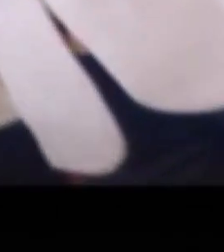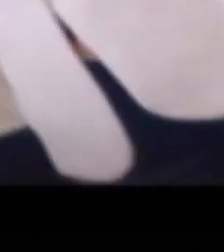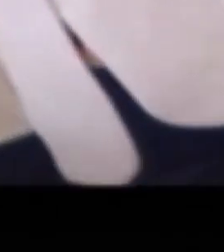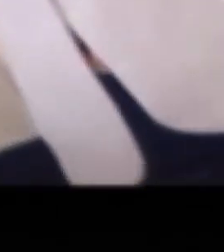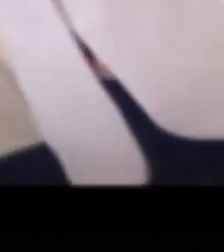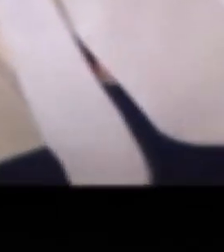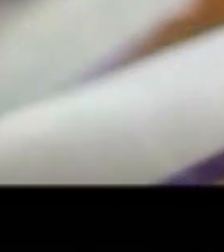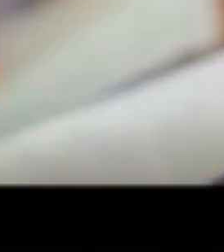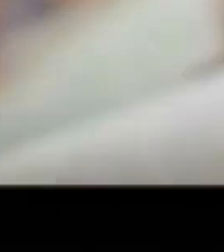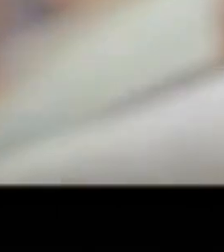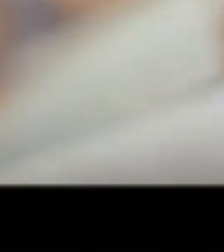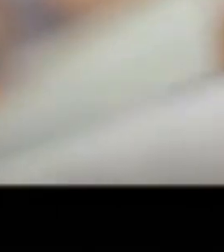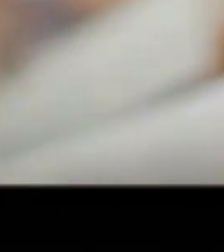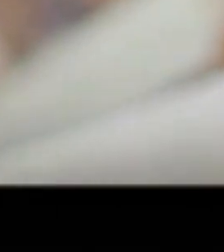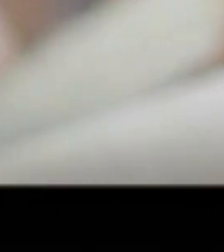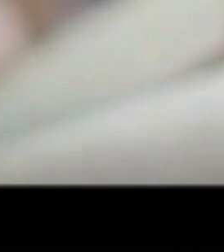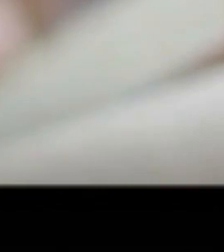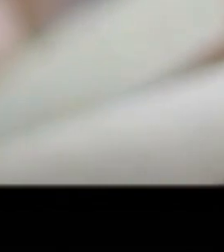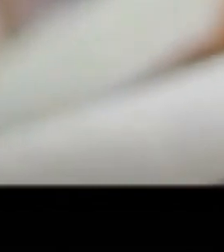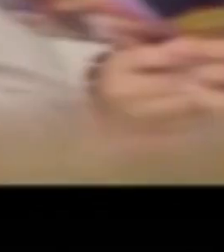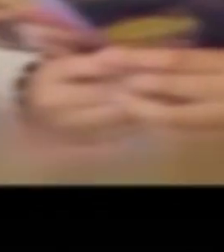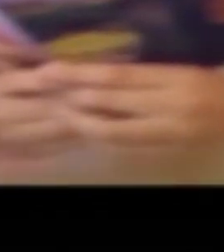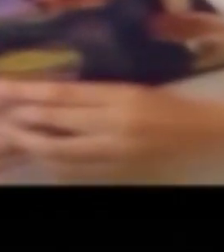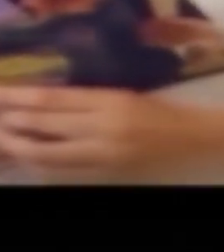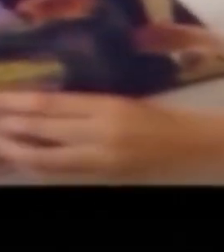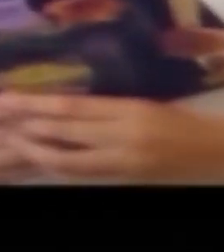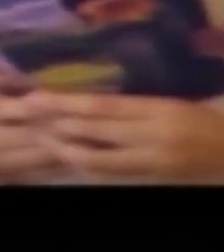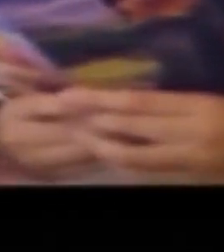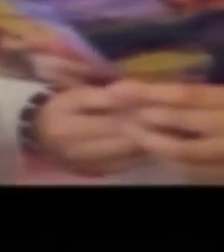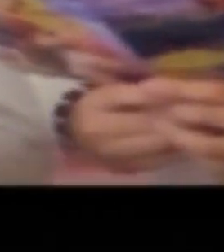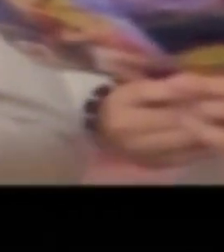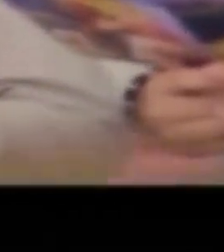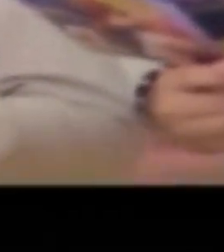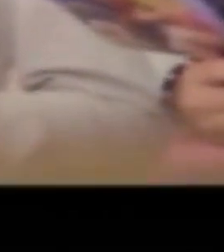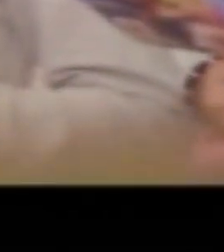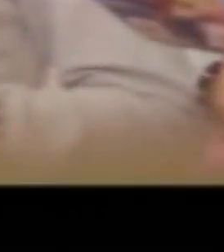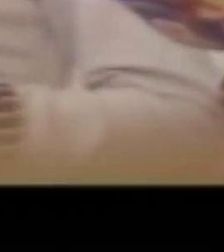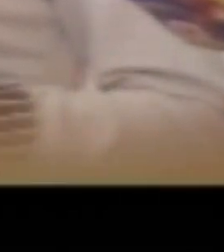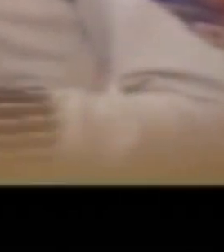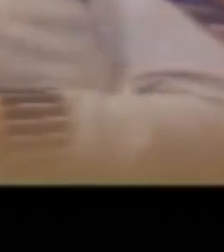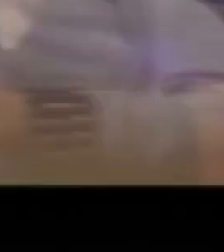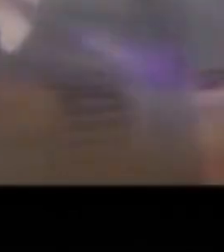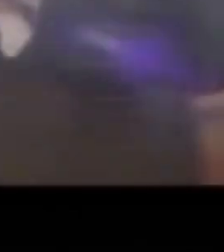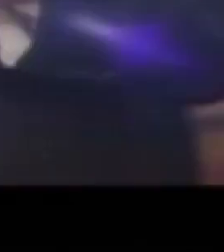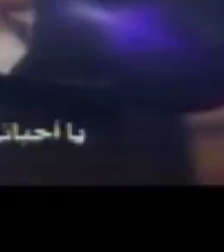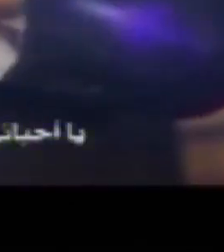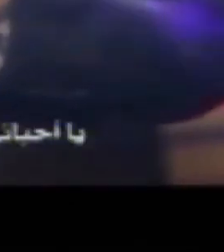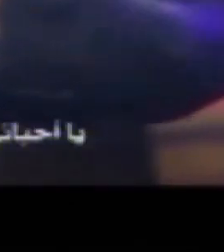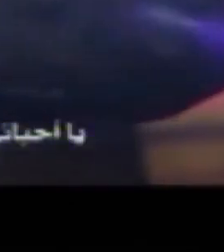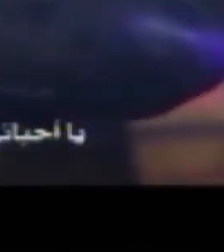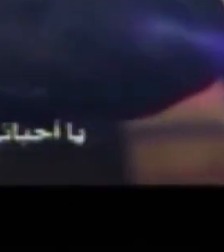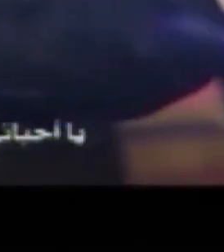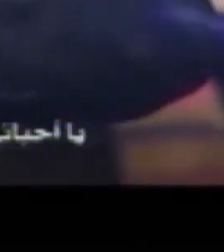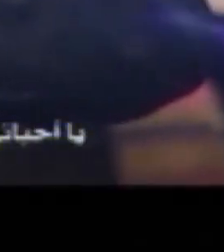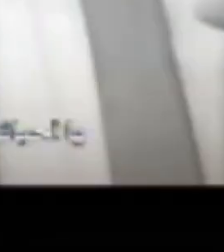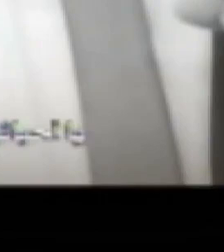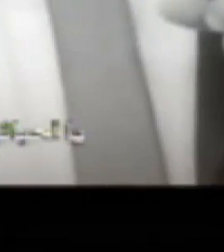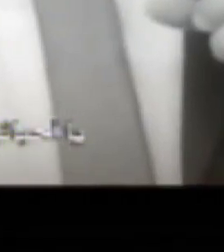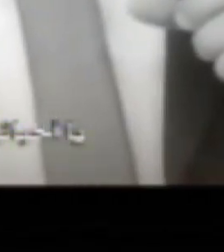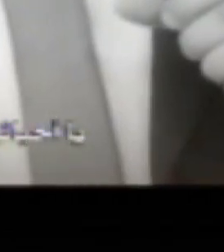الحقيقي فوق مع يسوع يا